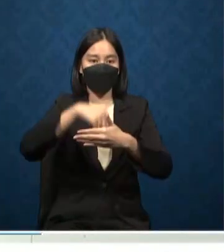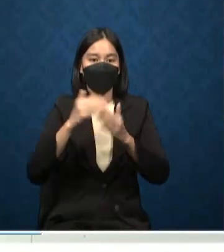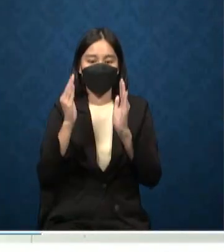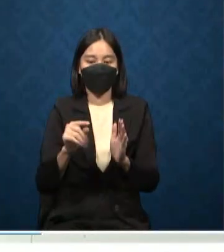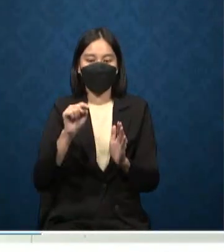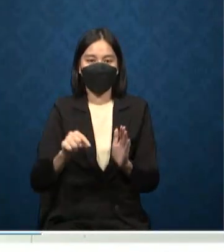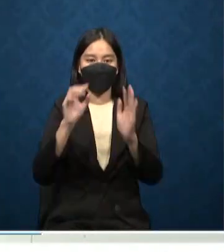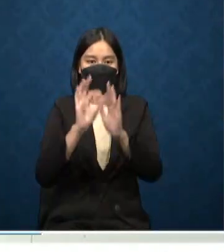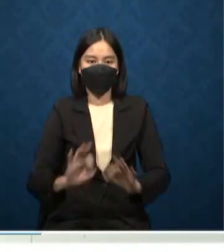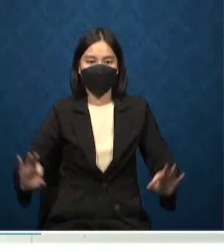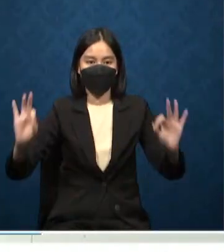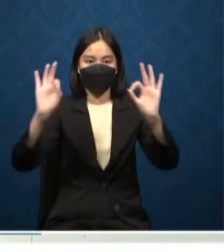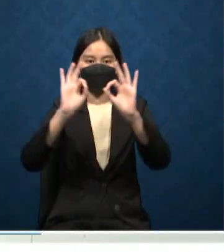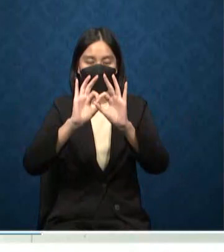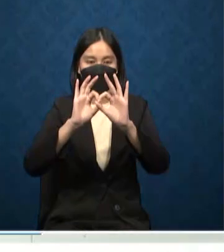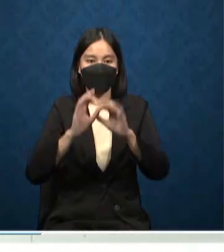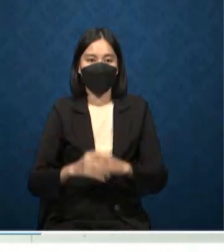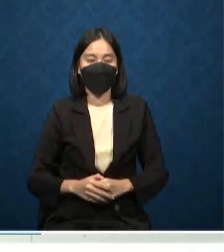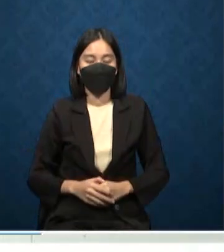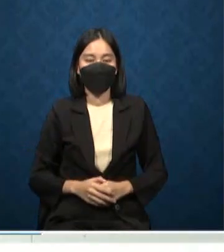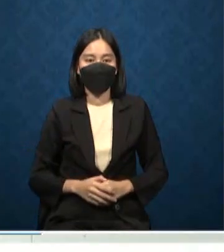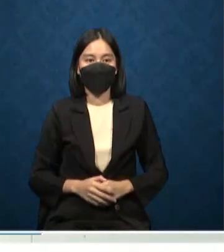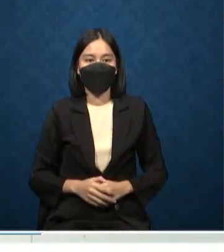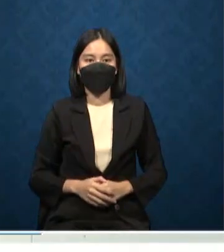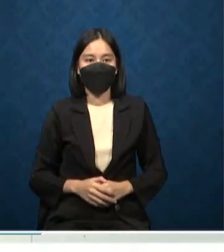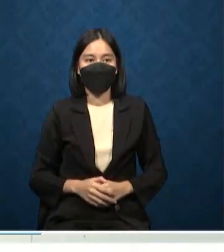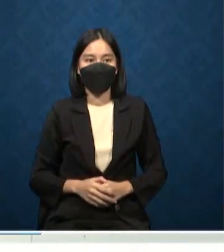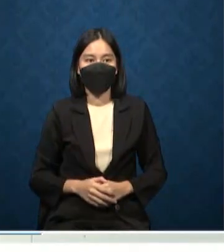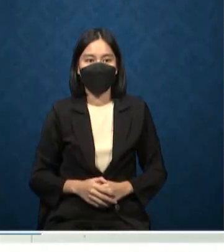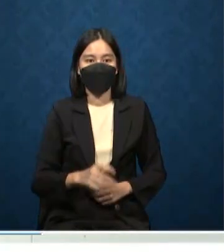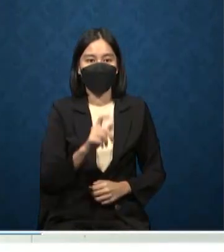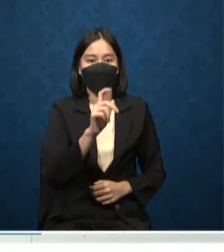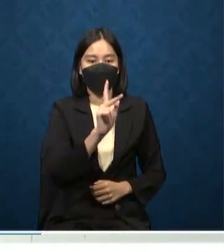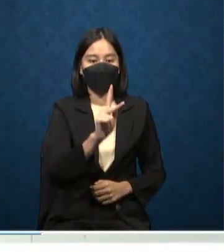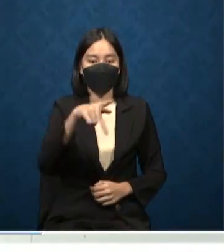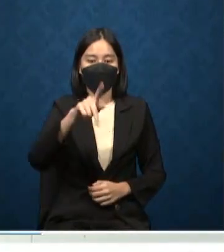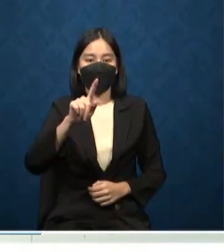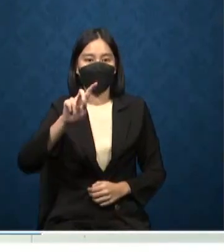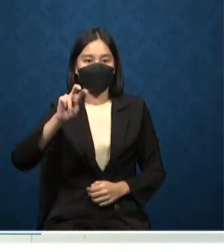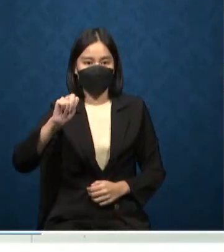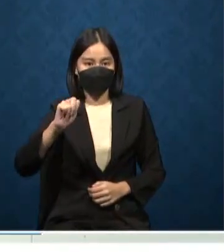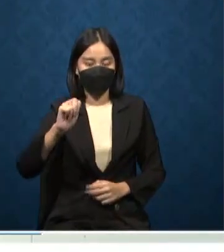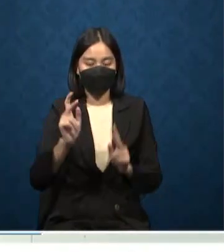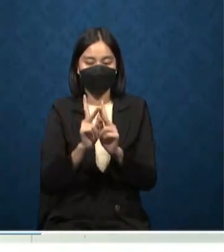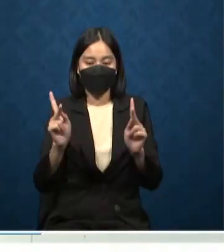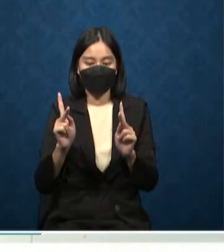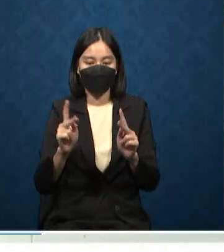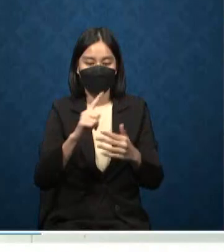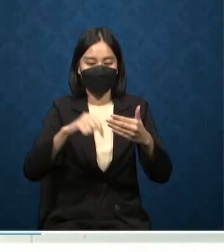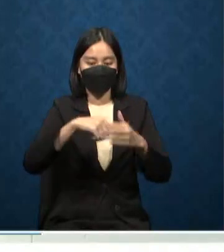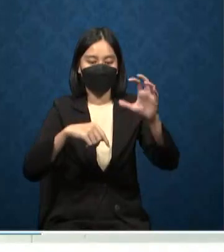สำคัญมากโดยเฉพาะอย่างยิ่งกปนหรือกรรมการประจำหน่วยเลือกตั้ง